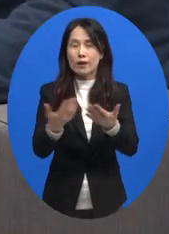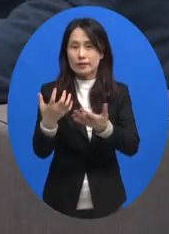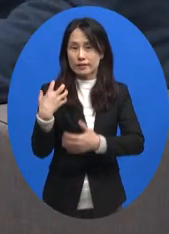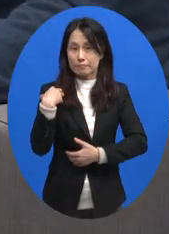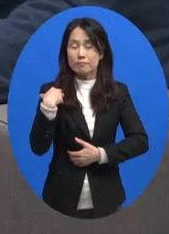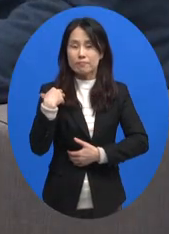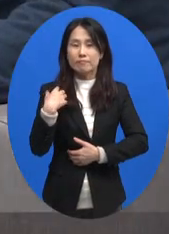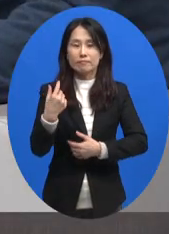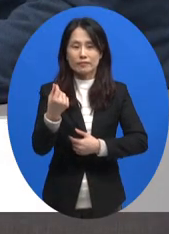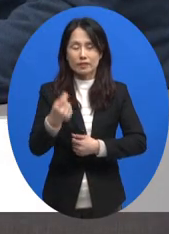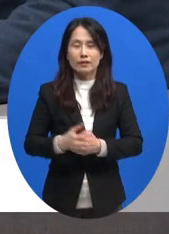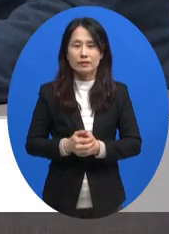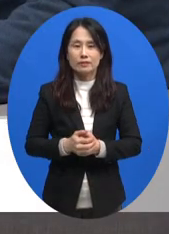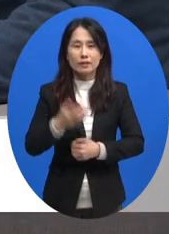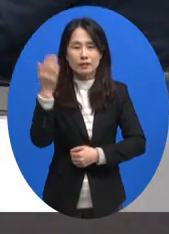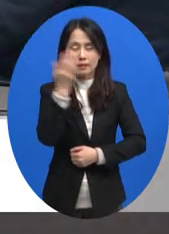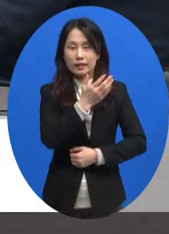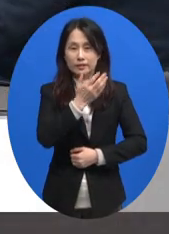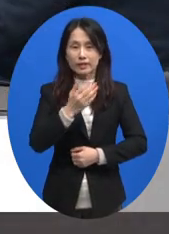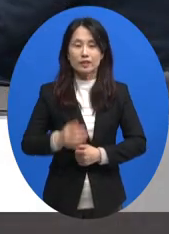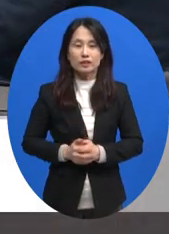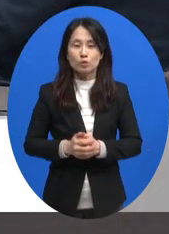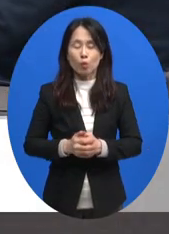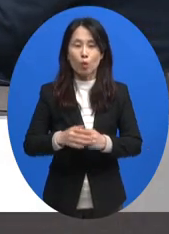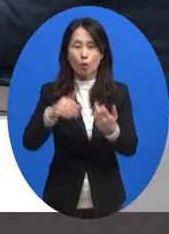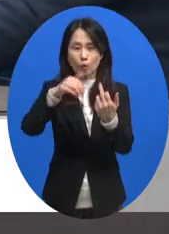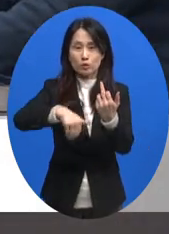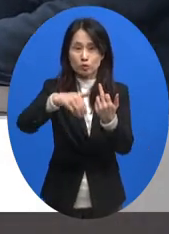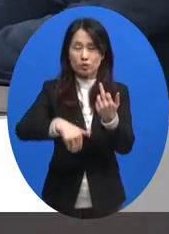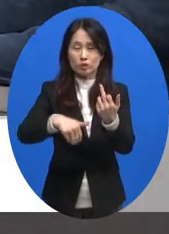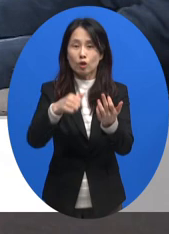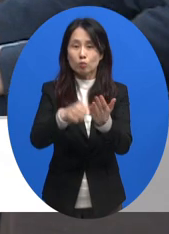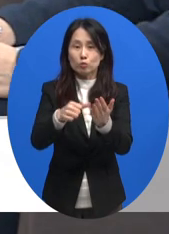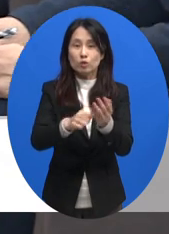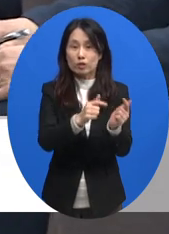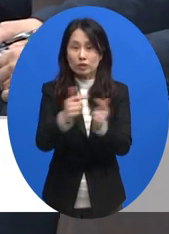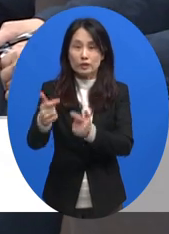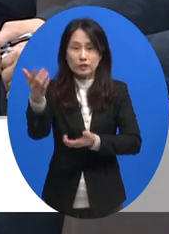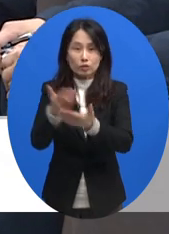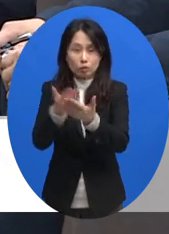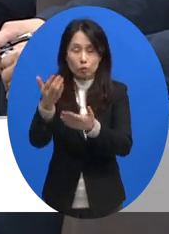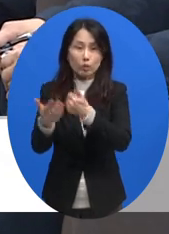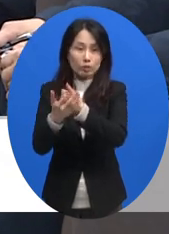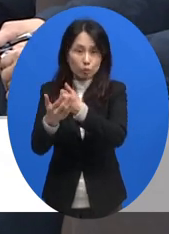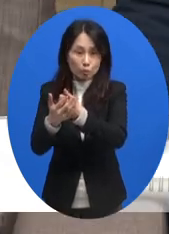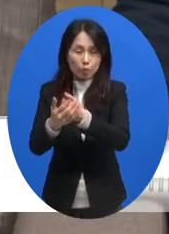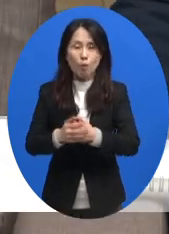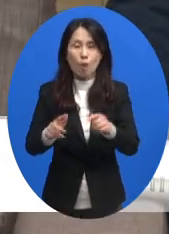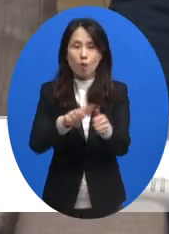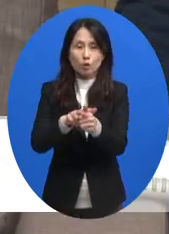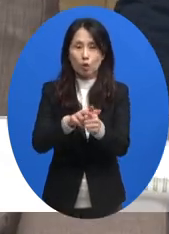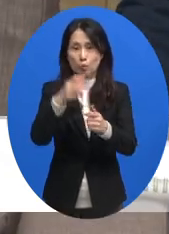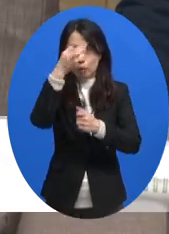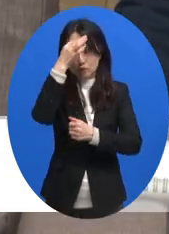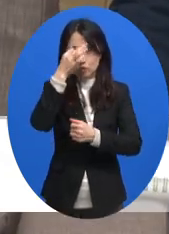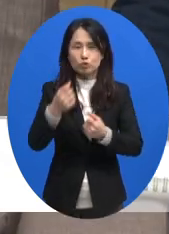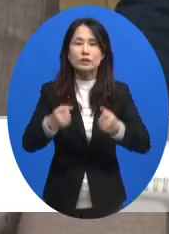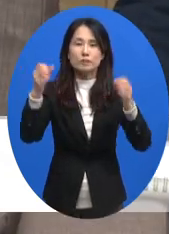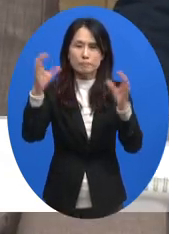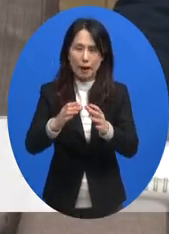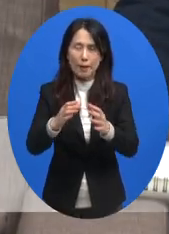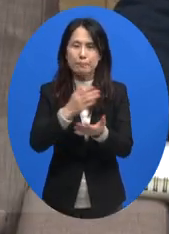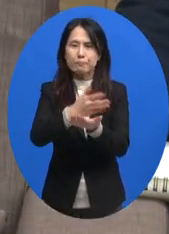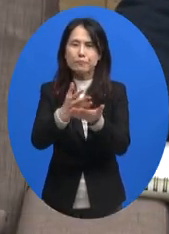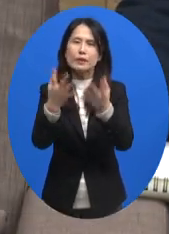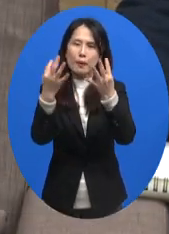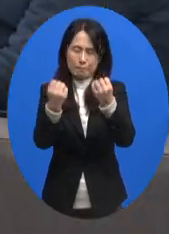특히 청정수소나 저탄소를 배출하는 철광석, 희토류의 공급망 구축은 물론 정보기술 산업에서도 양적이 협력할 분야가 많다는